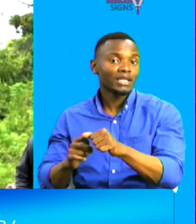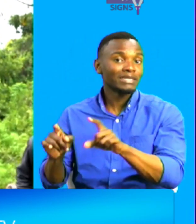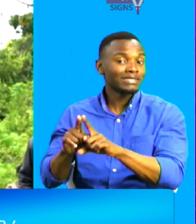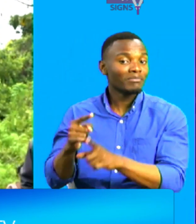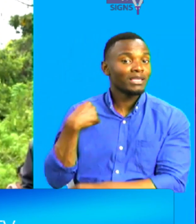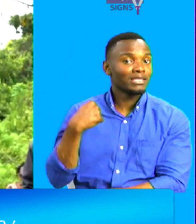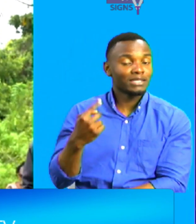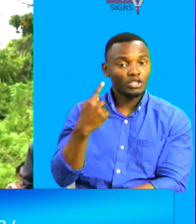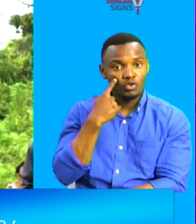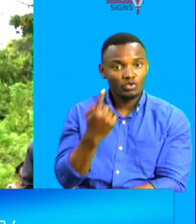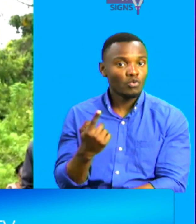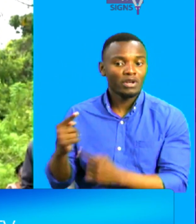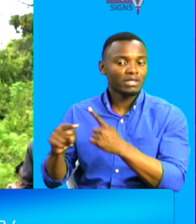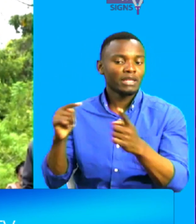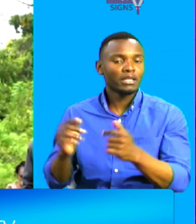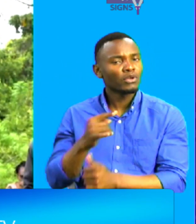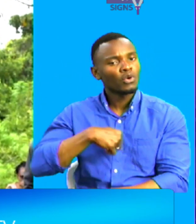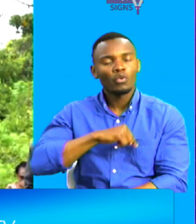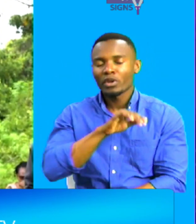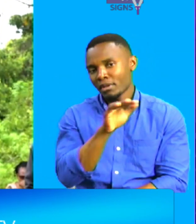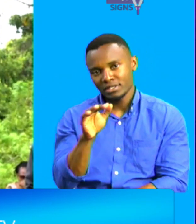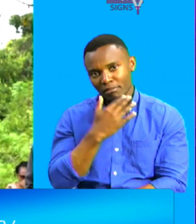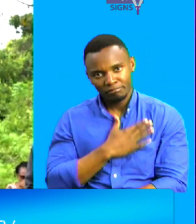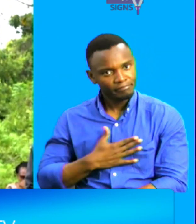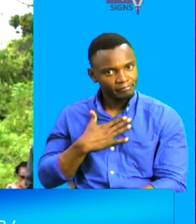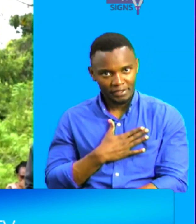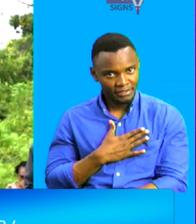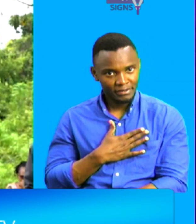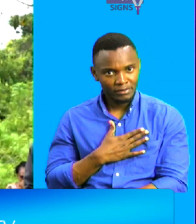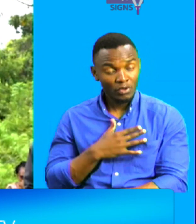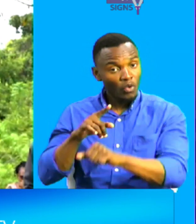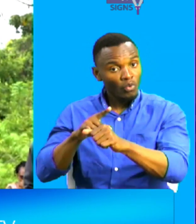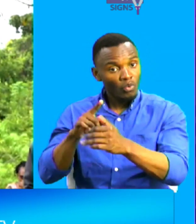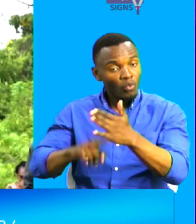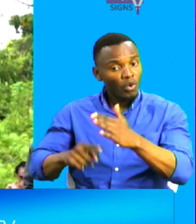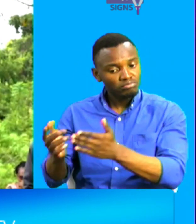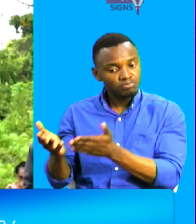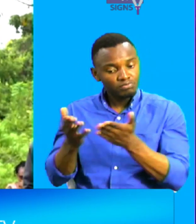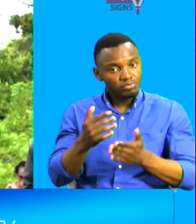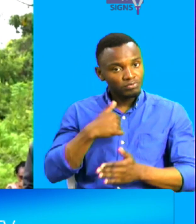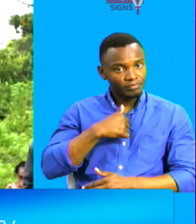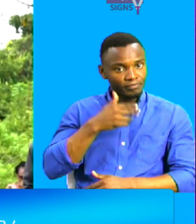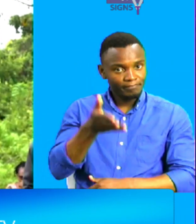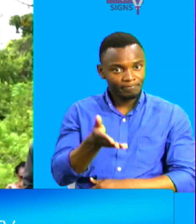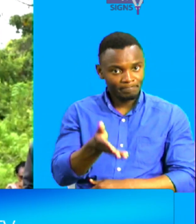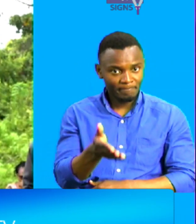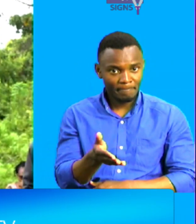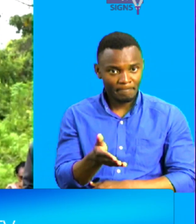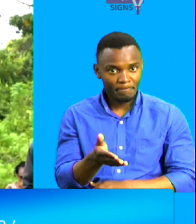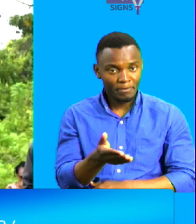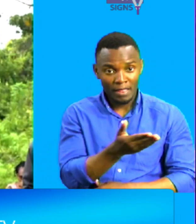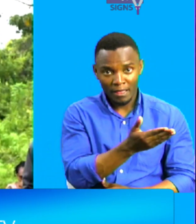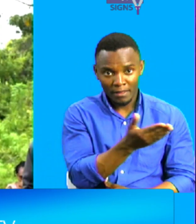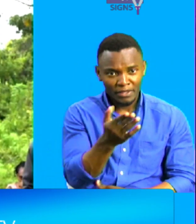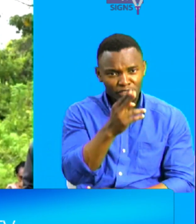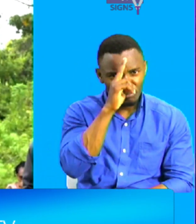jana hii. Tunaomba hivi mheshimiwa. Mimi ile kitu ilinileta hapa kubwa sana. Hawa